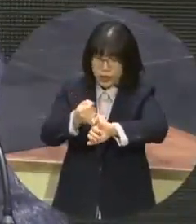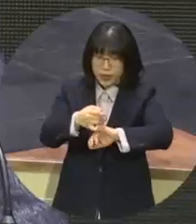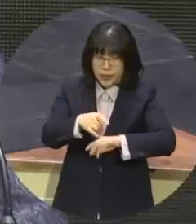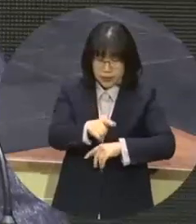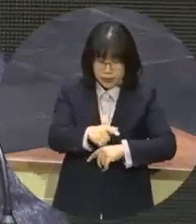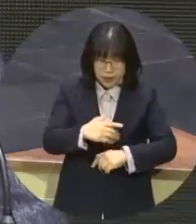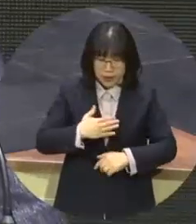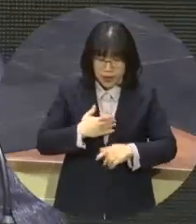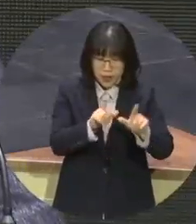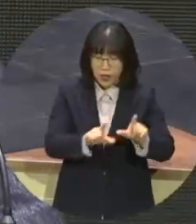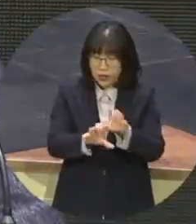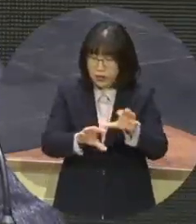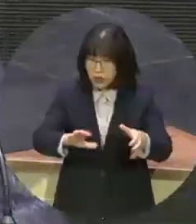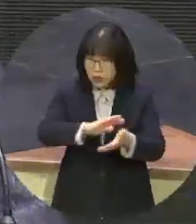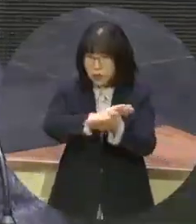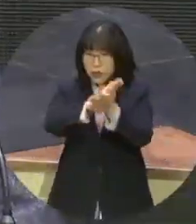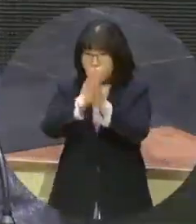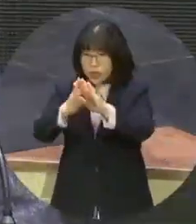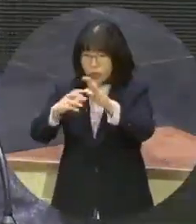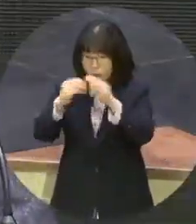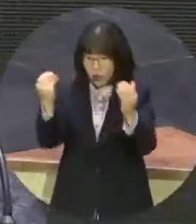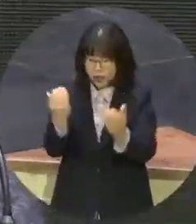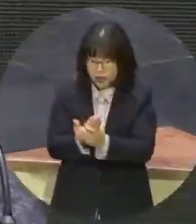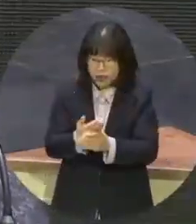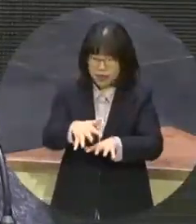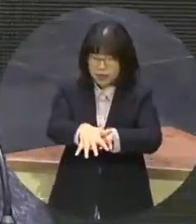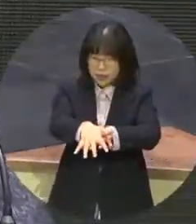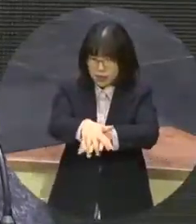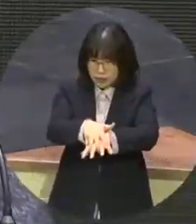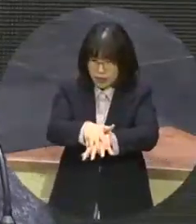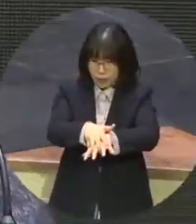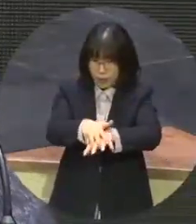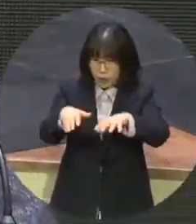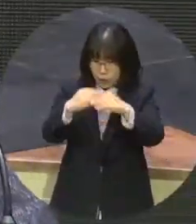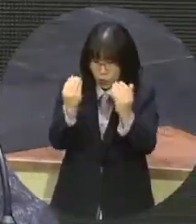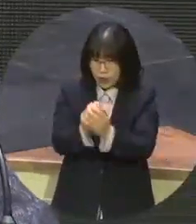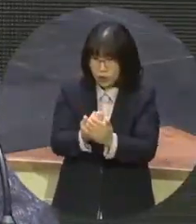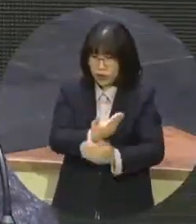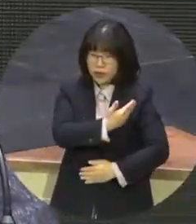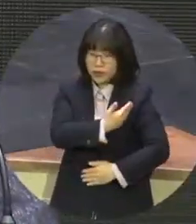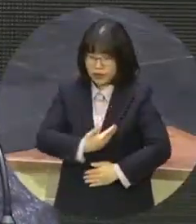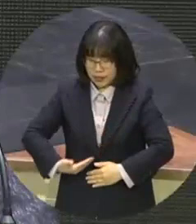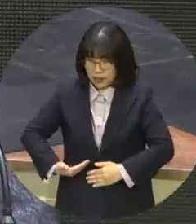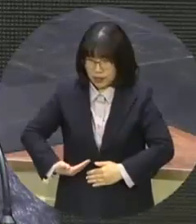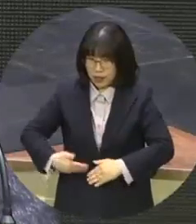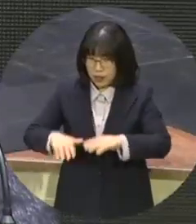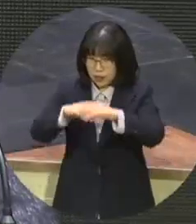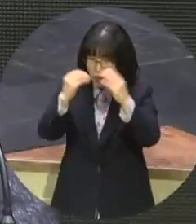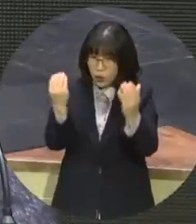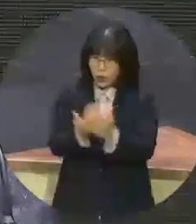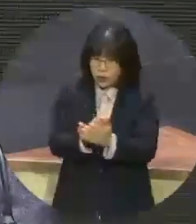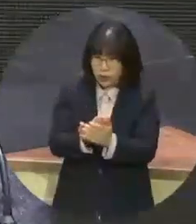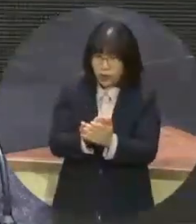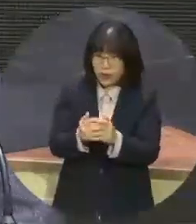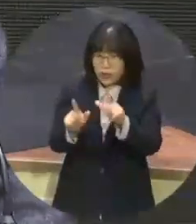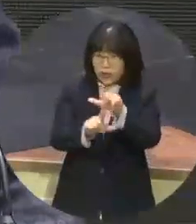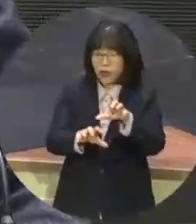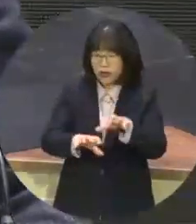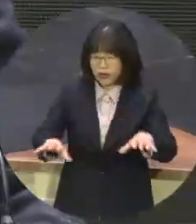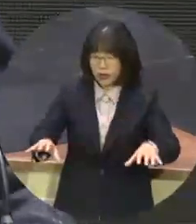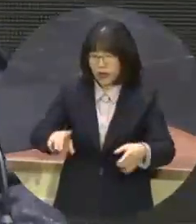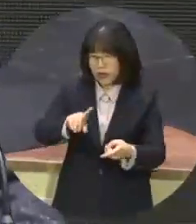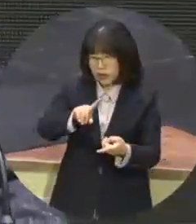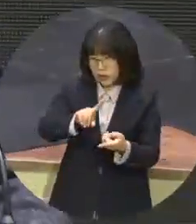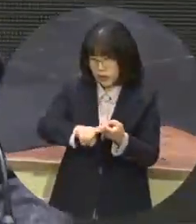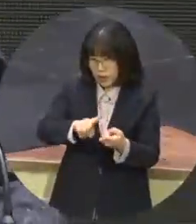절대 해답인 절대 시스템, 절대 제자, 절대 현장, 이런, 이 시스템을 바탕으로 해서